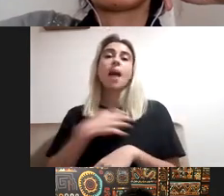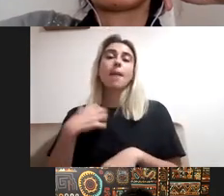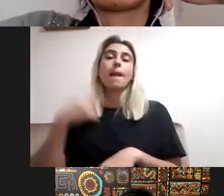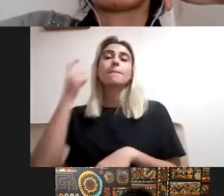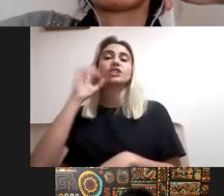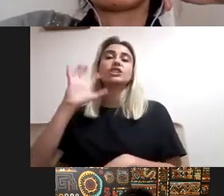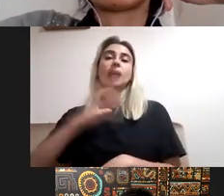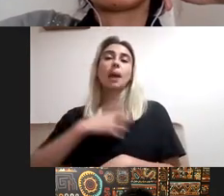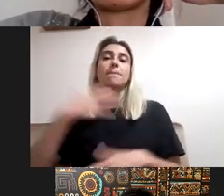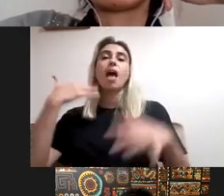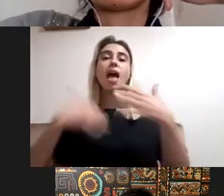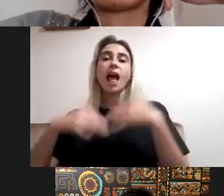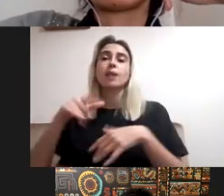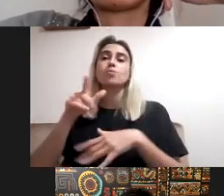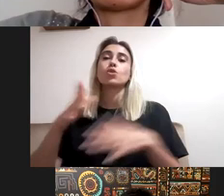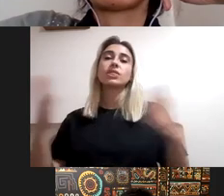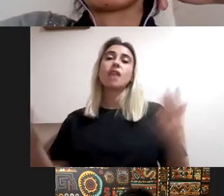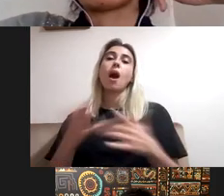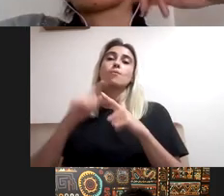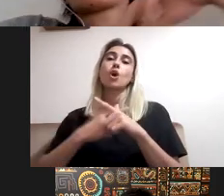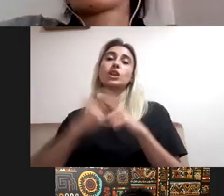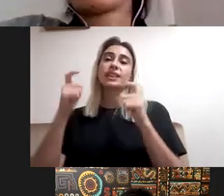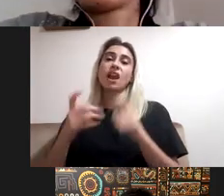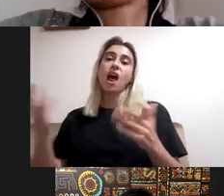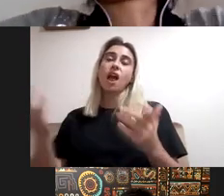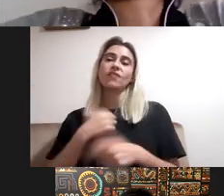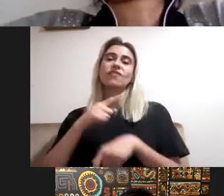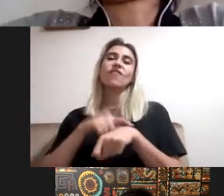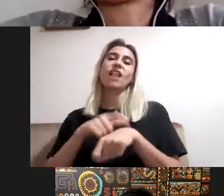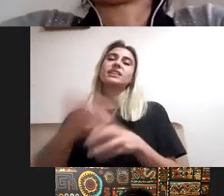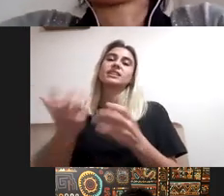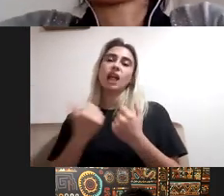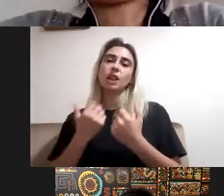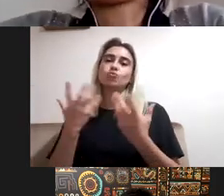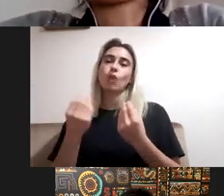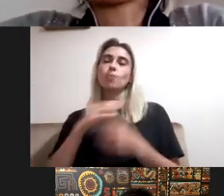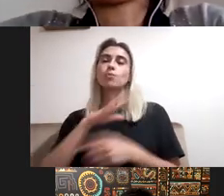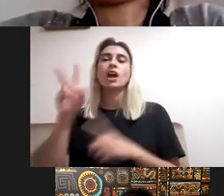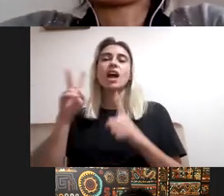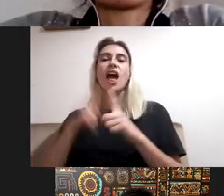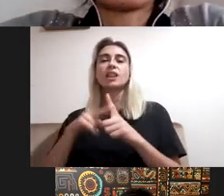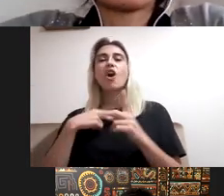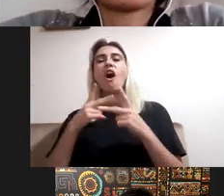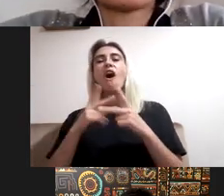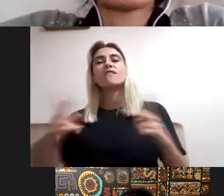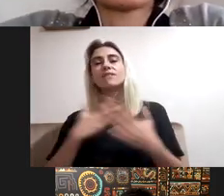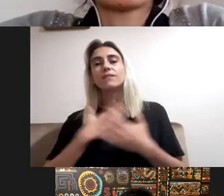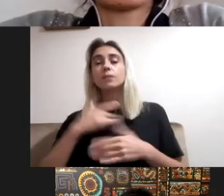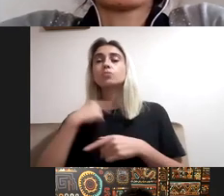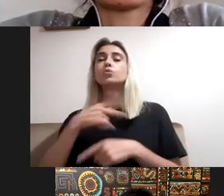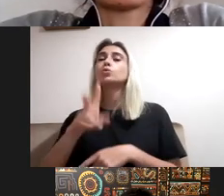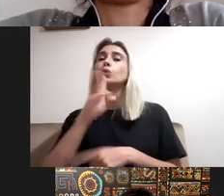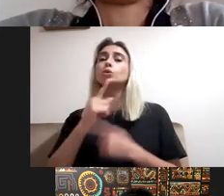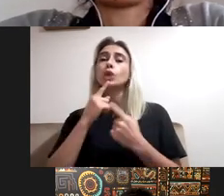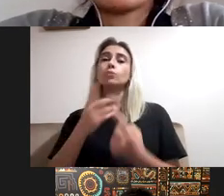engelliler biraz daha bu tür projelerde yer alır. Çok vaktinizi aldım. Bütün katılımcıların affına sığınıyorum. Ama bu son söylediğim çok